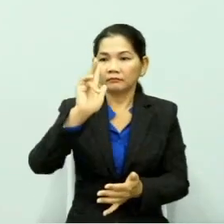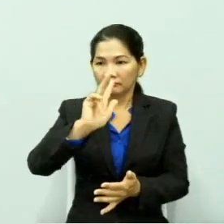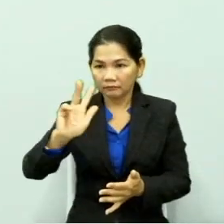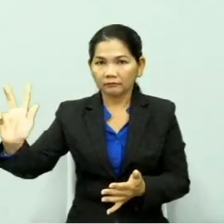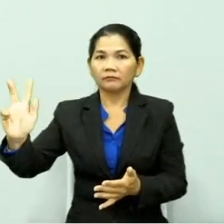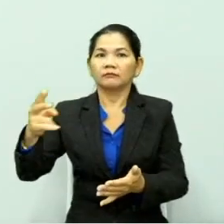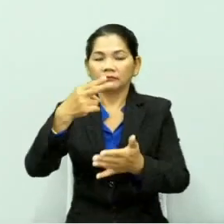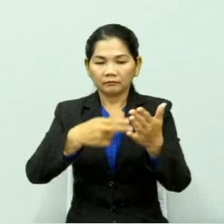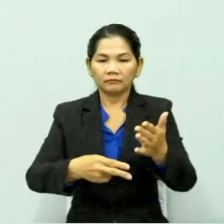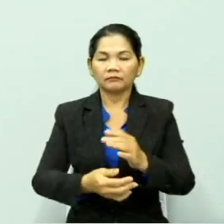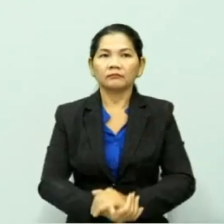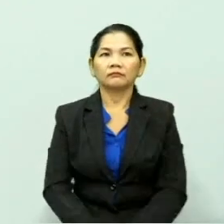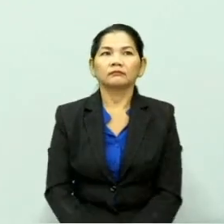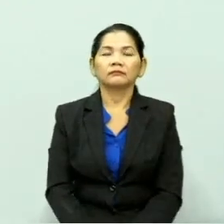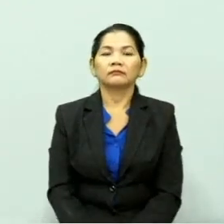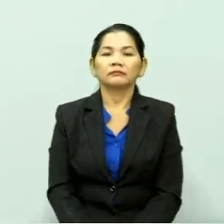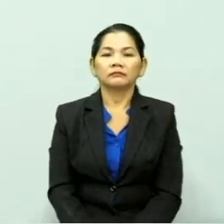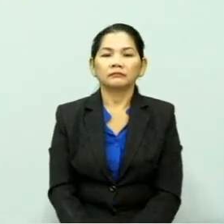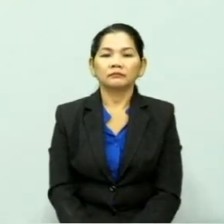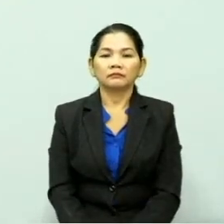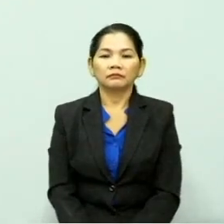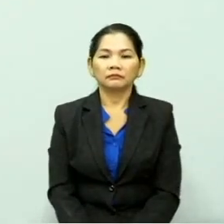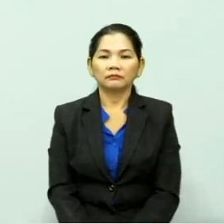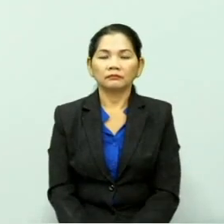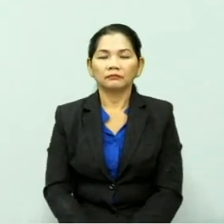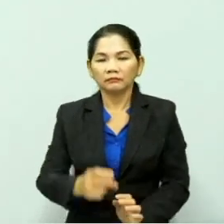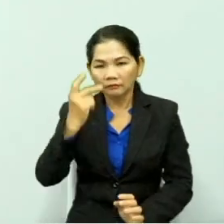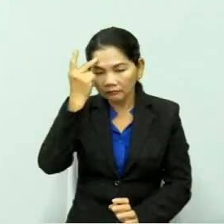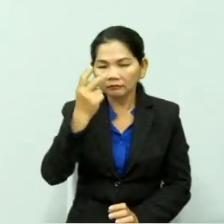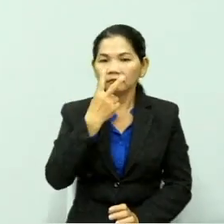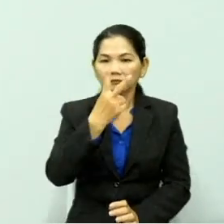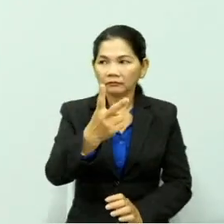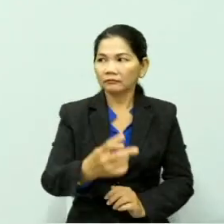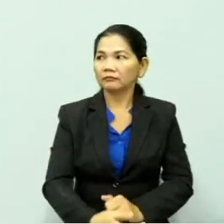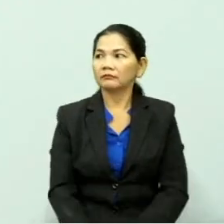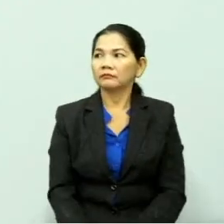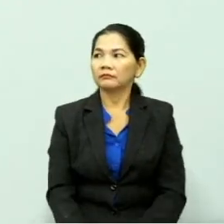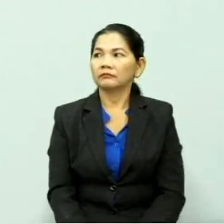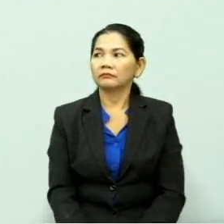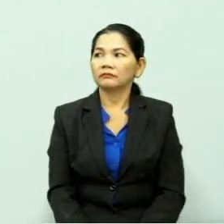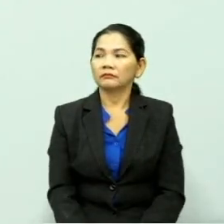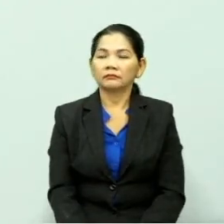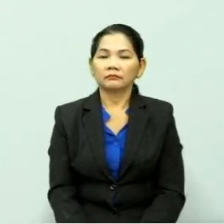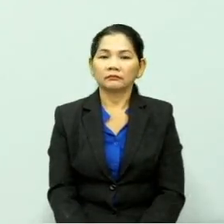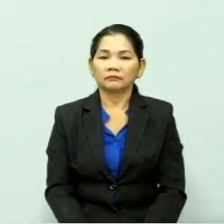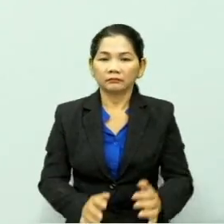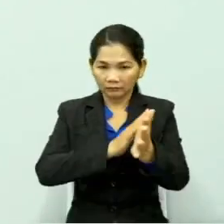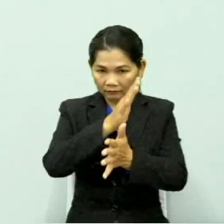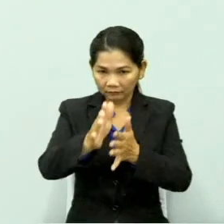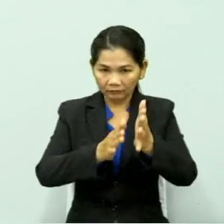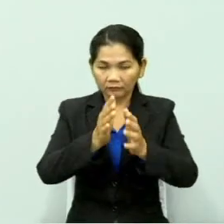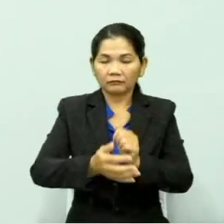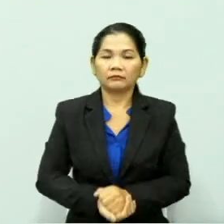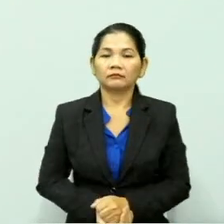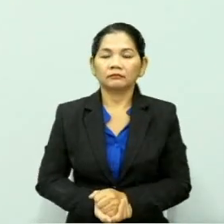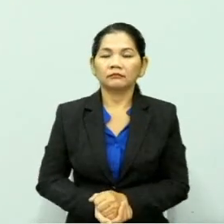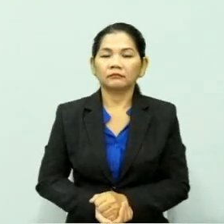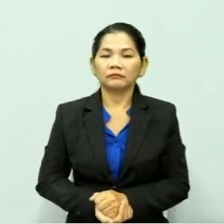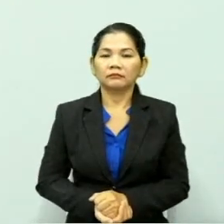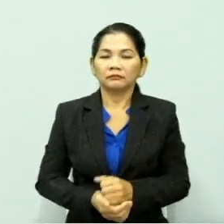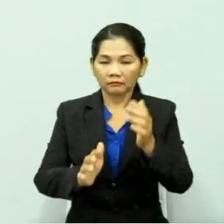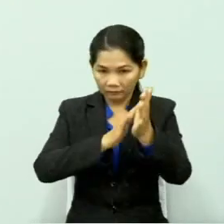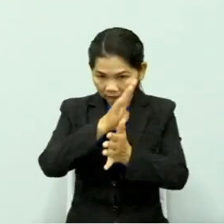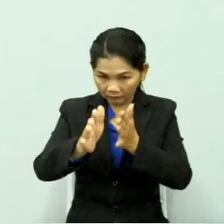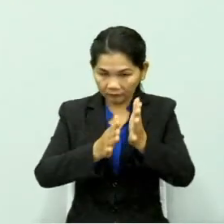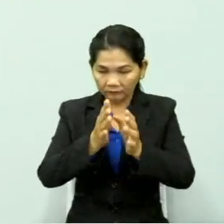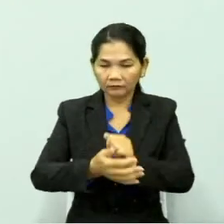khả chà chẳng con kết tặng ạc nìm ở con chà tam rồi dạ ca an ạ tập bờ xâm tố chà cứ